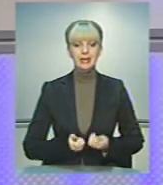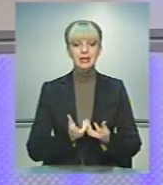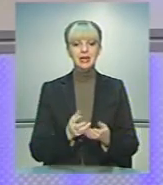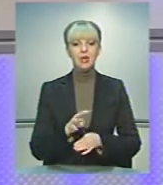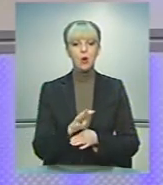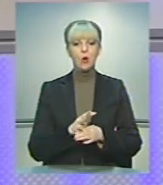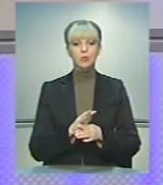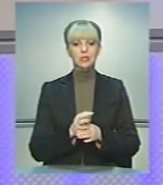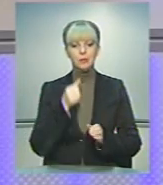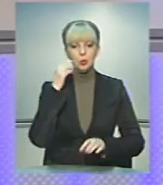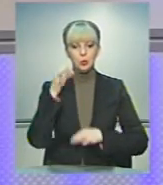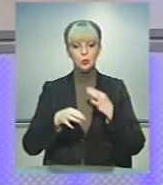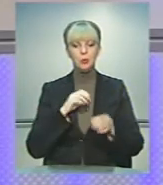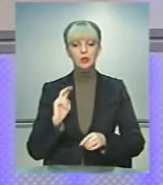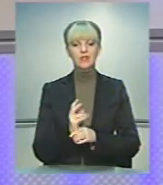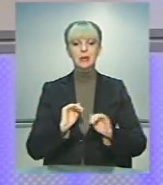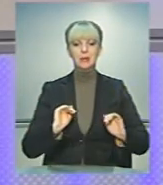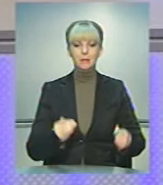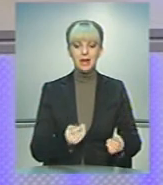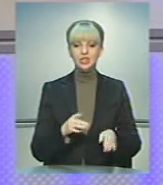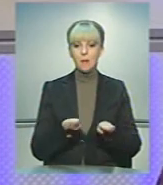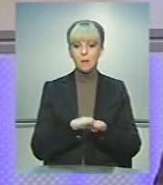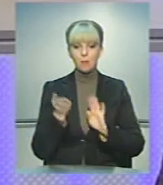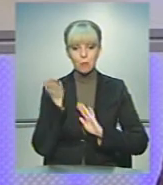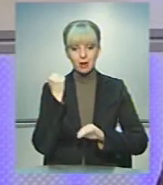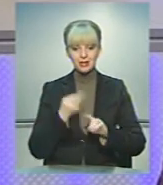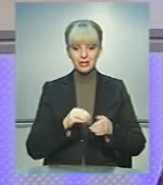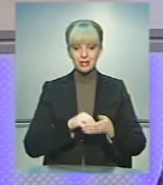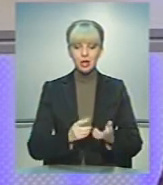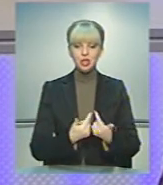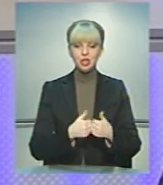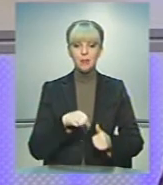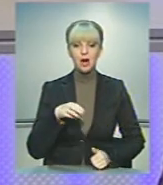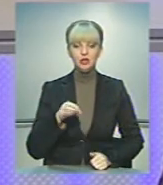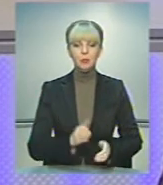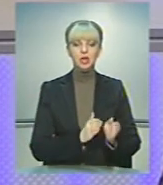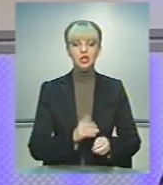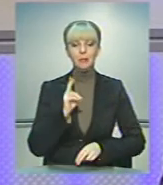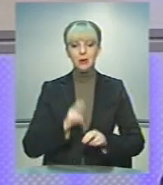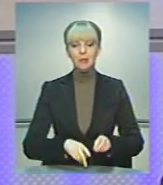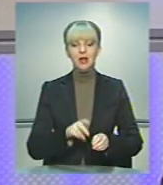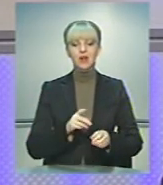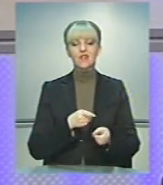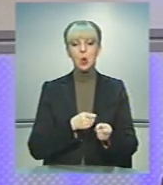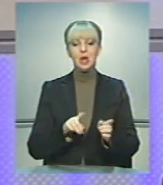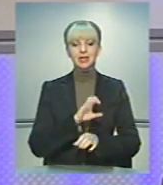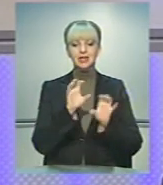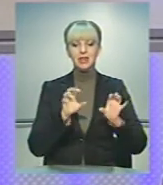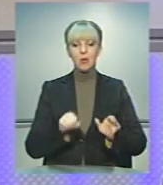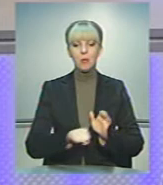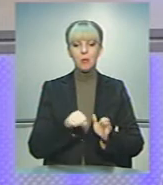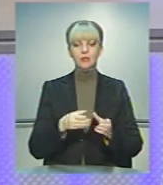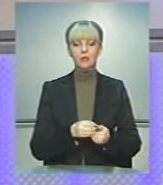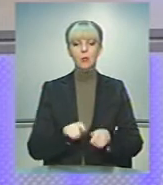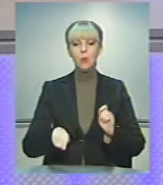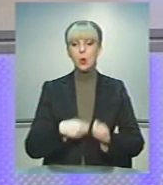Кількість обстрілів минулої доби була вдвічі меншою, аніж попередньої. Такі дані штабу АТО. Режим припинення вогню незаконні бандформування